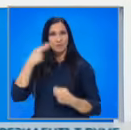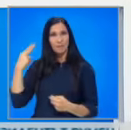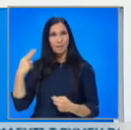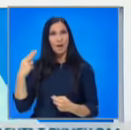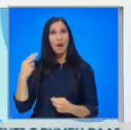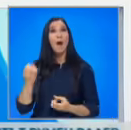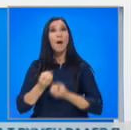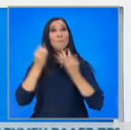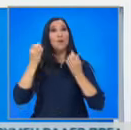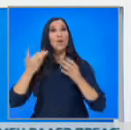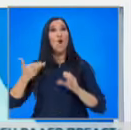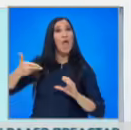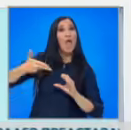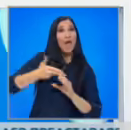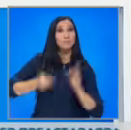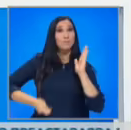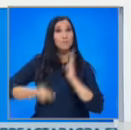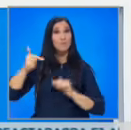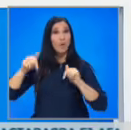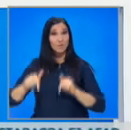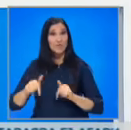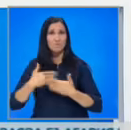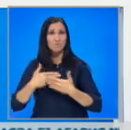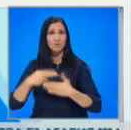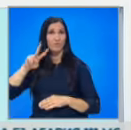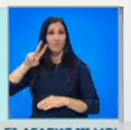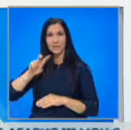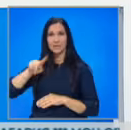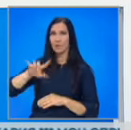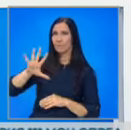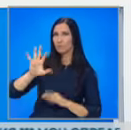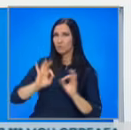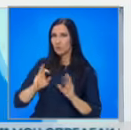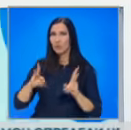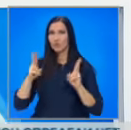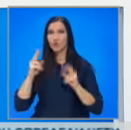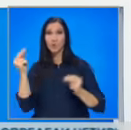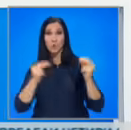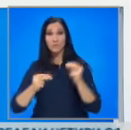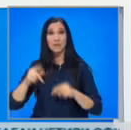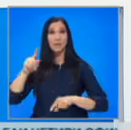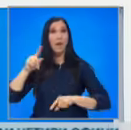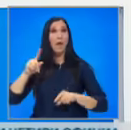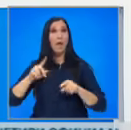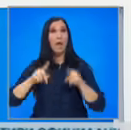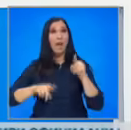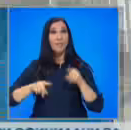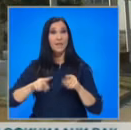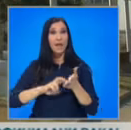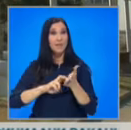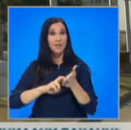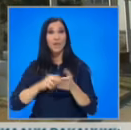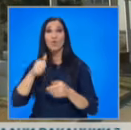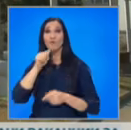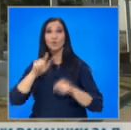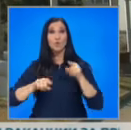тема. Природният газ поскъпна от днес с близо 20,5%. решението на Комисията за енергийно и водно регулиране.